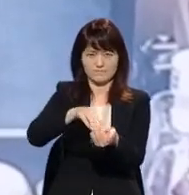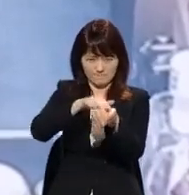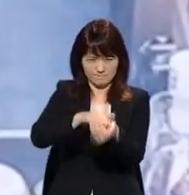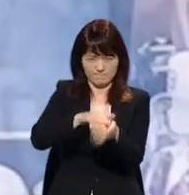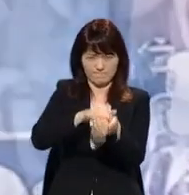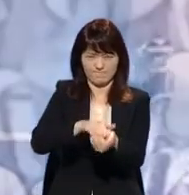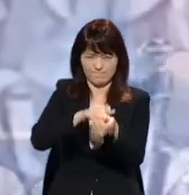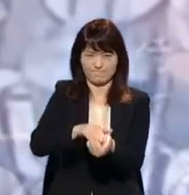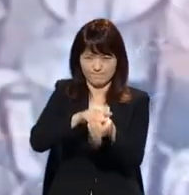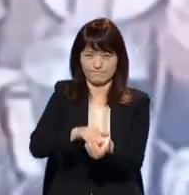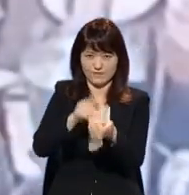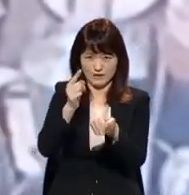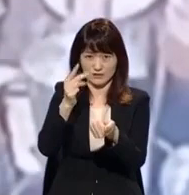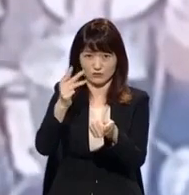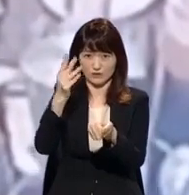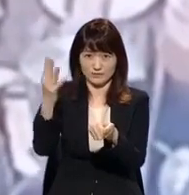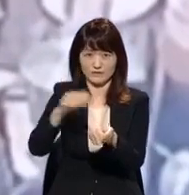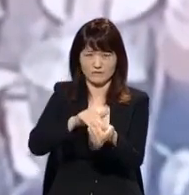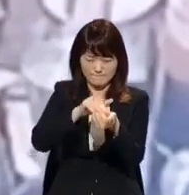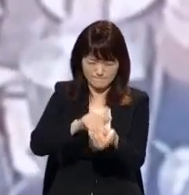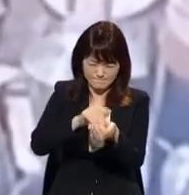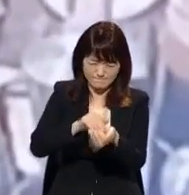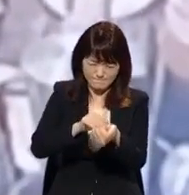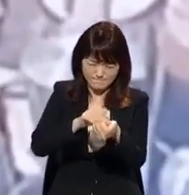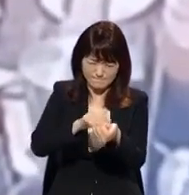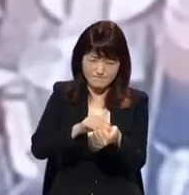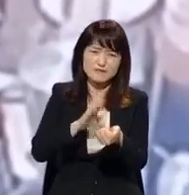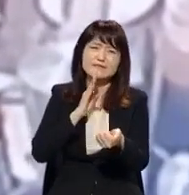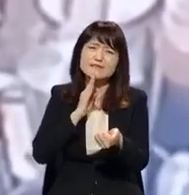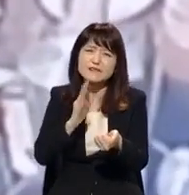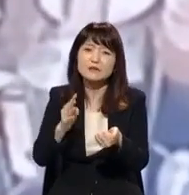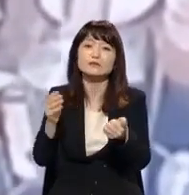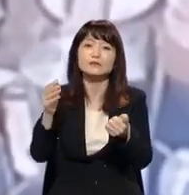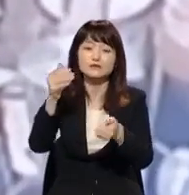셋, 넷. 자, 저렇게 4분간의